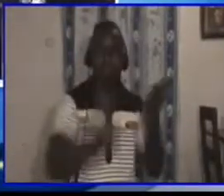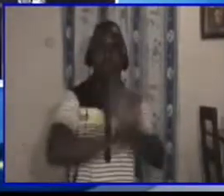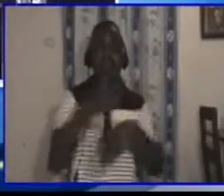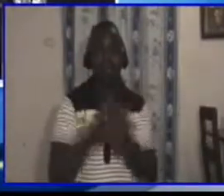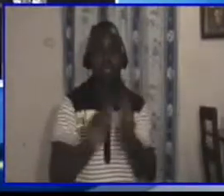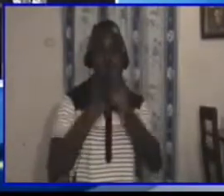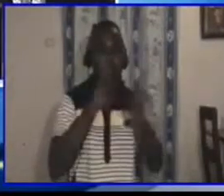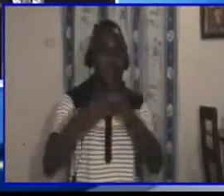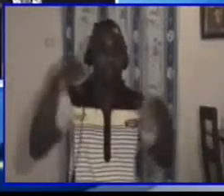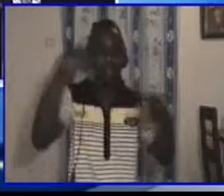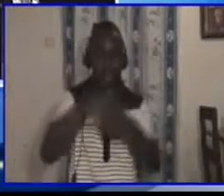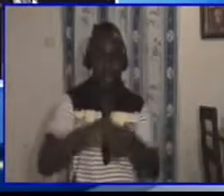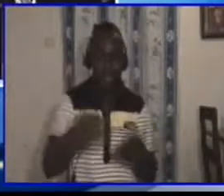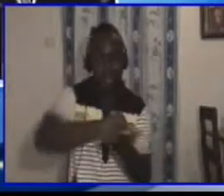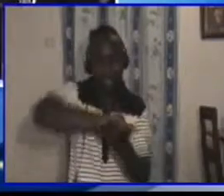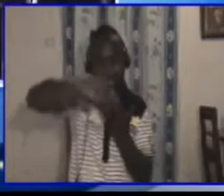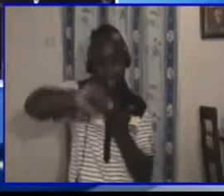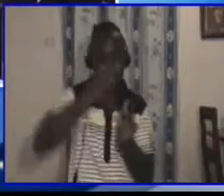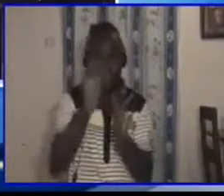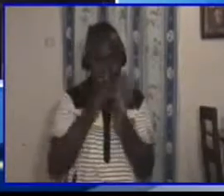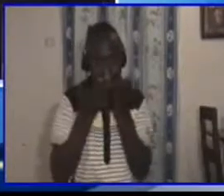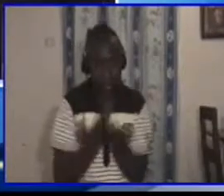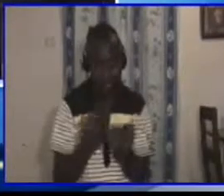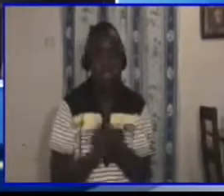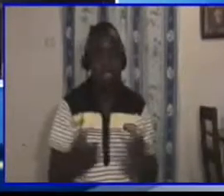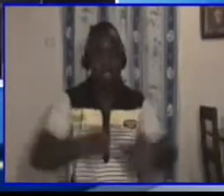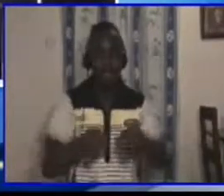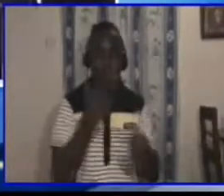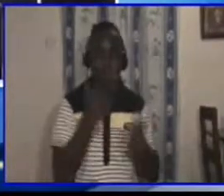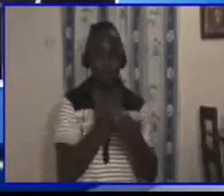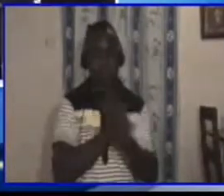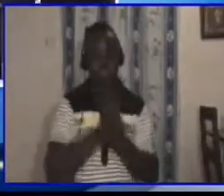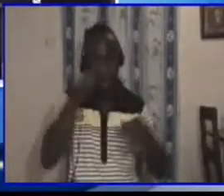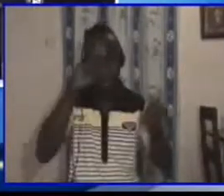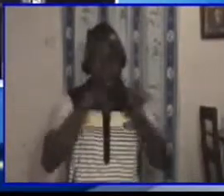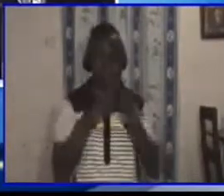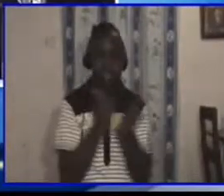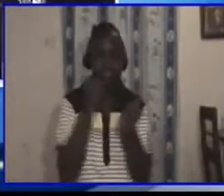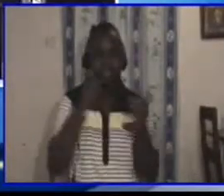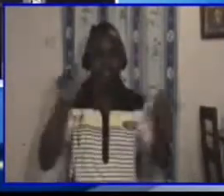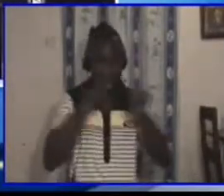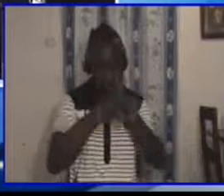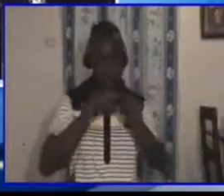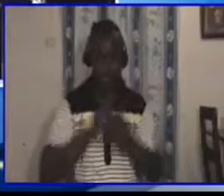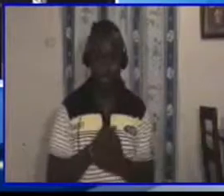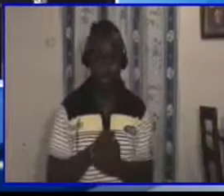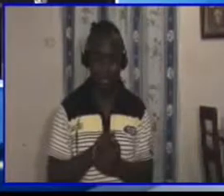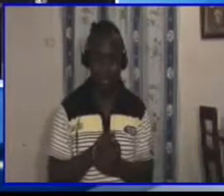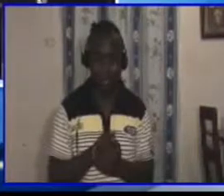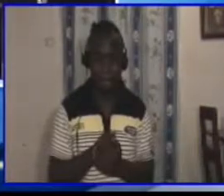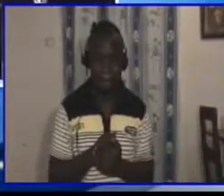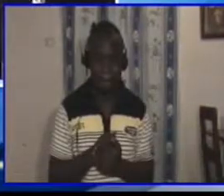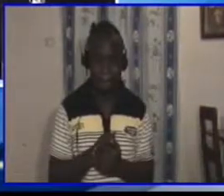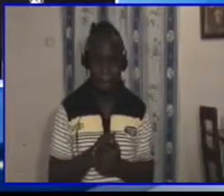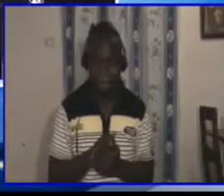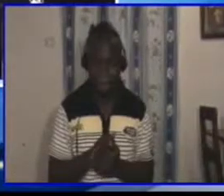e ad israele ha promesso due profeti zaccaria capitolo